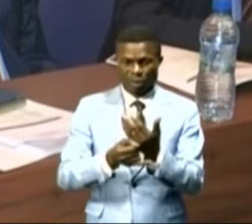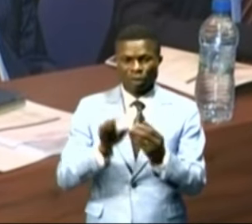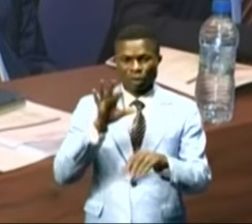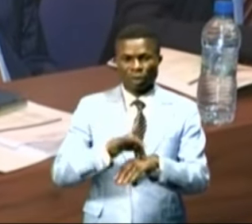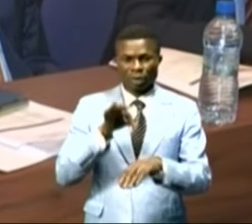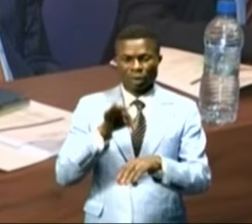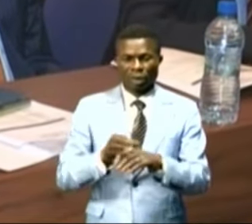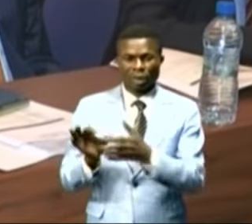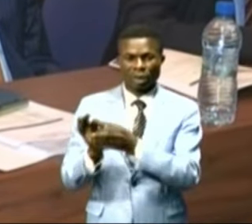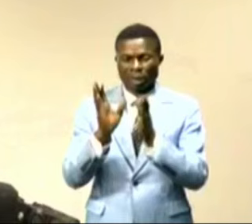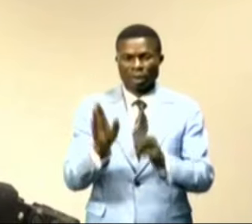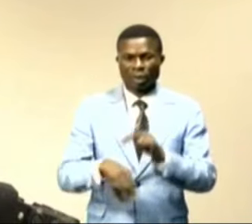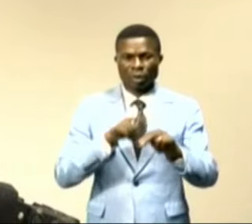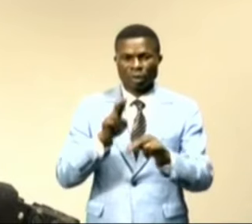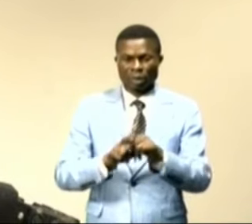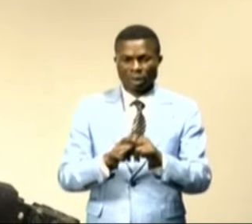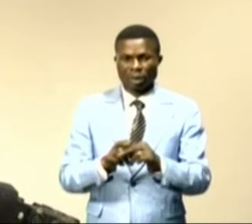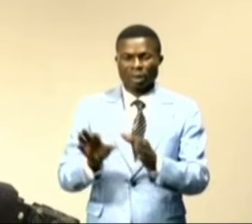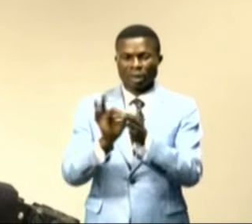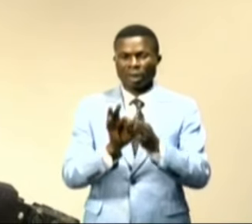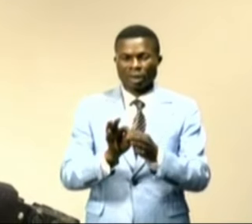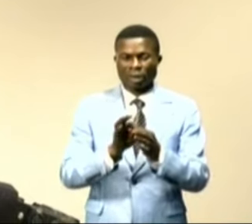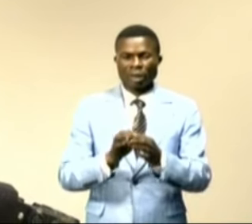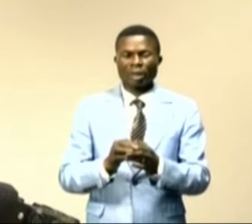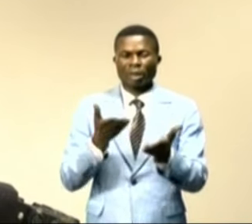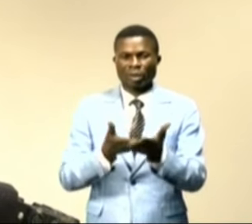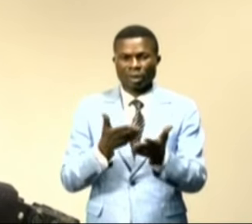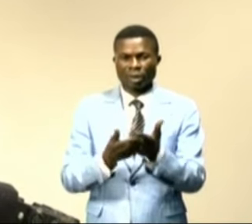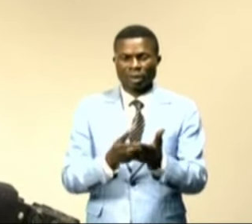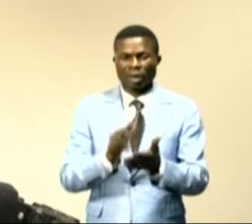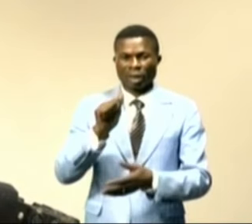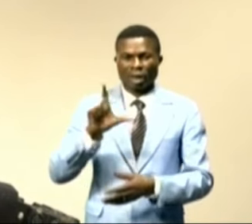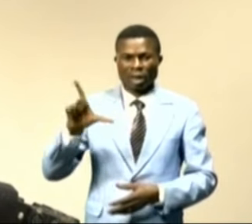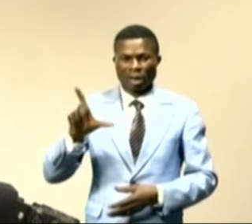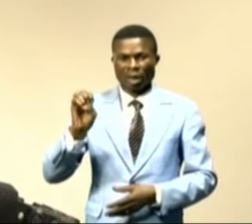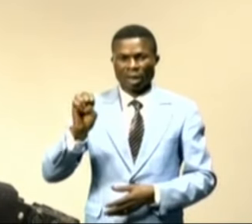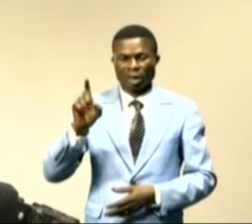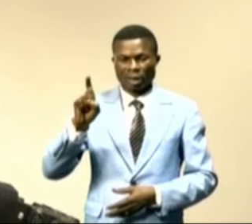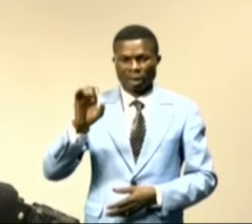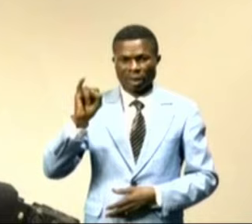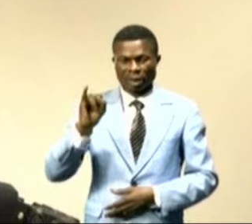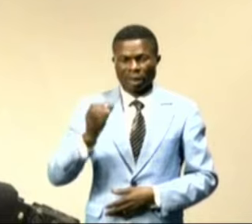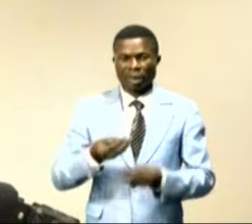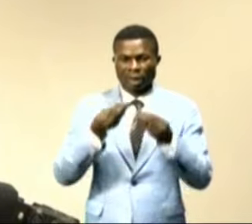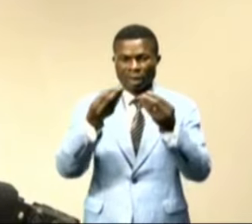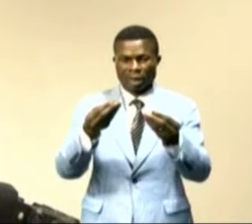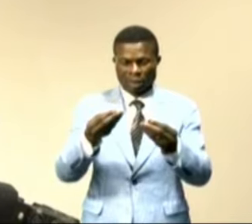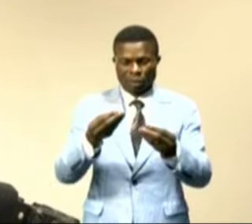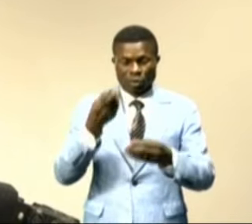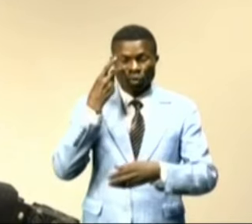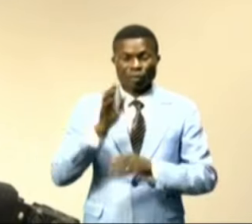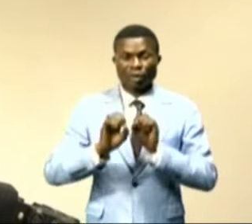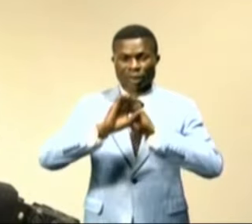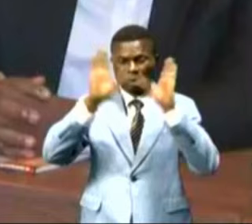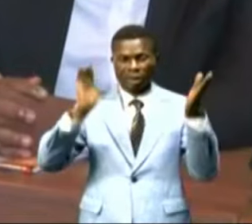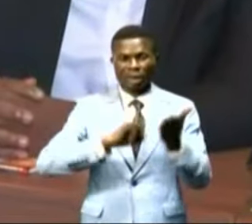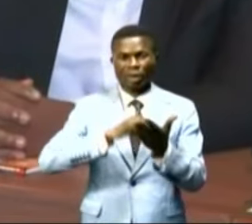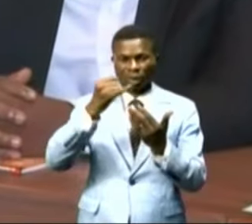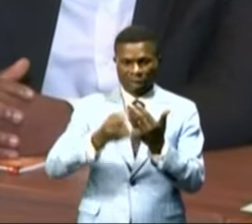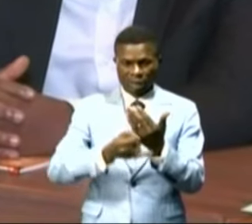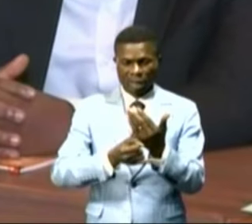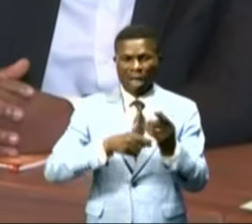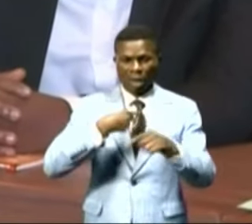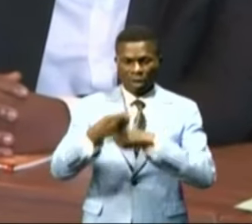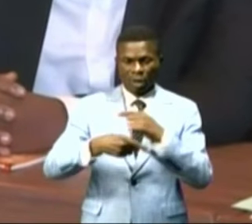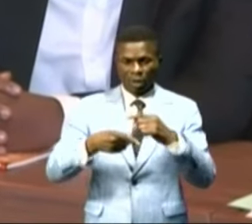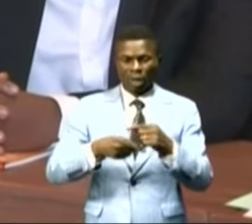le coordonnateur national de l'unité de coordination, Alexis Mangala, de donner un bref aperçu du dit projet en partant de